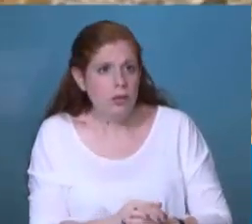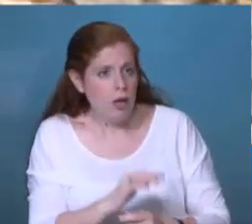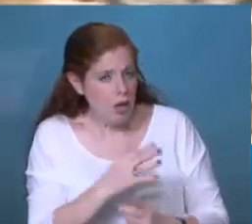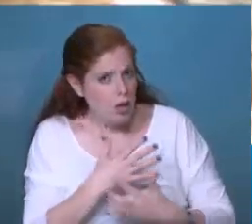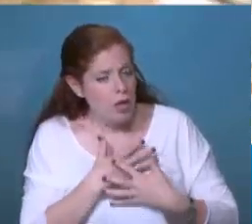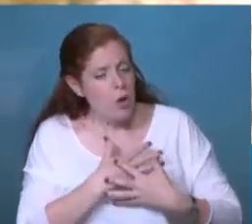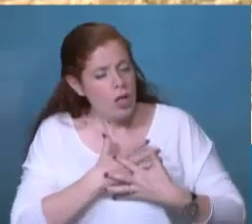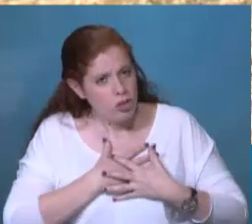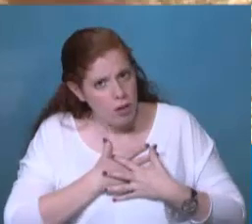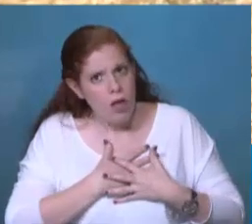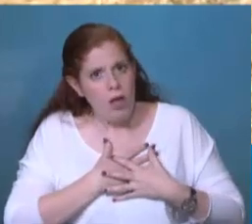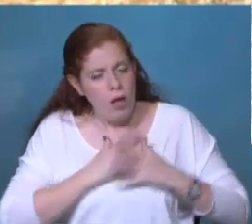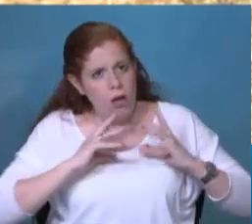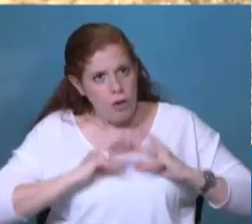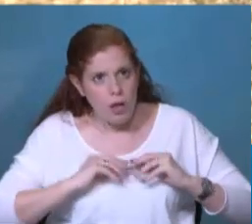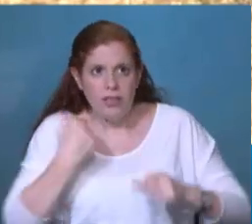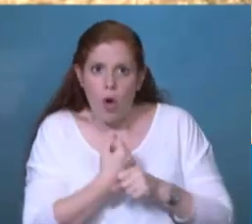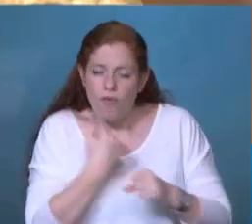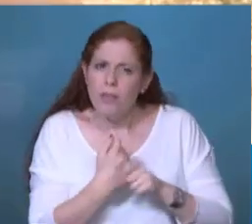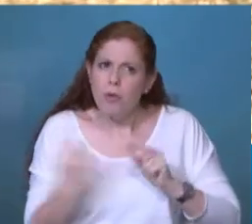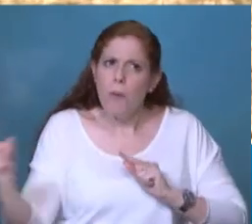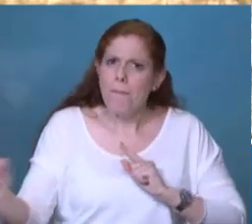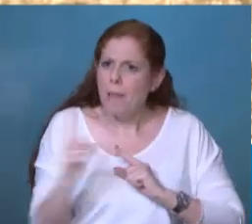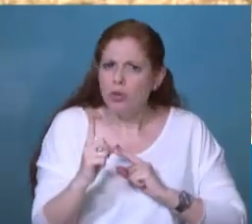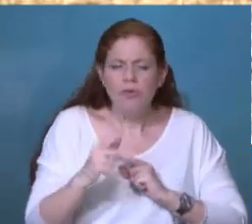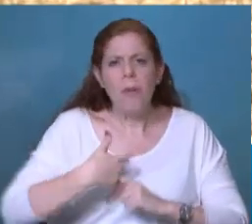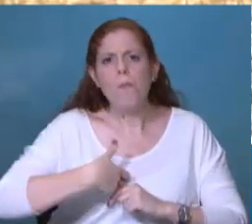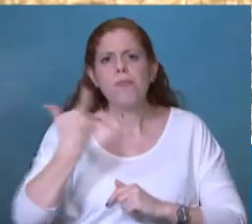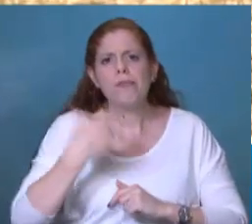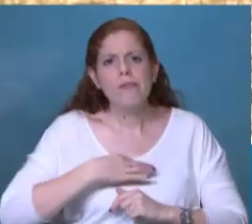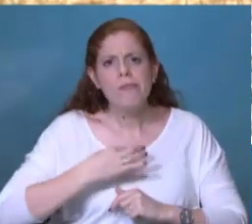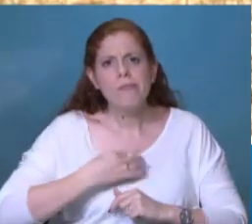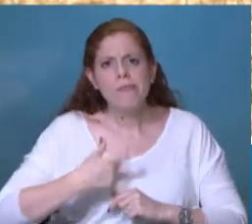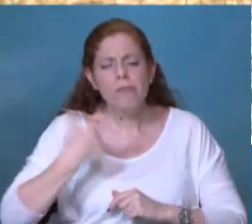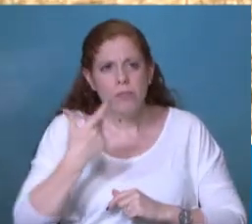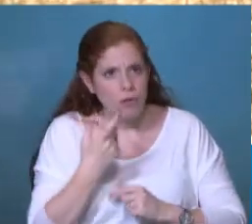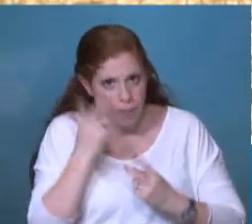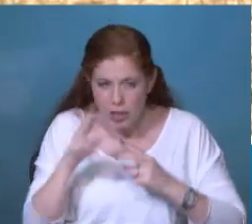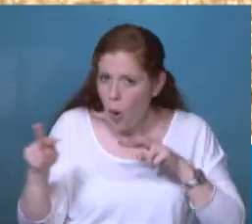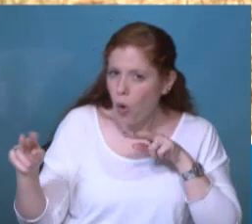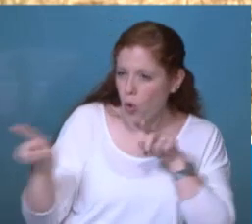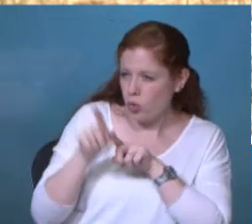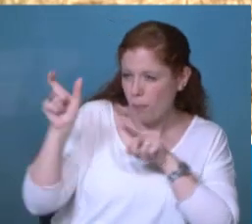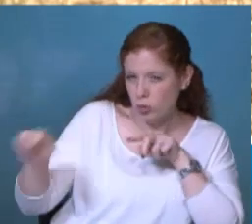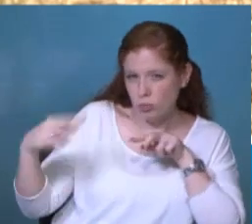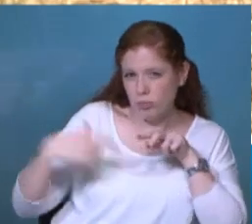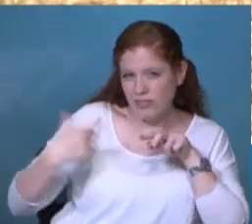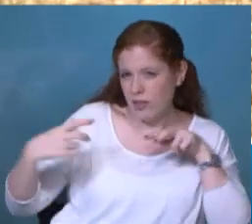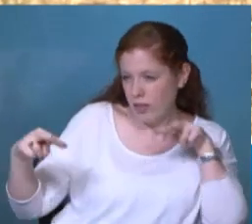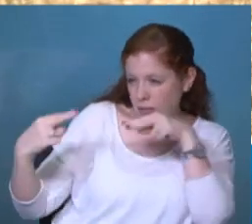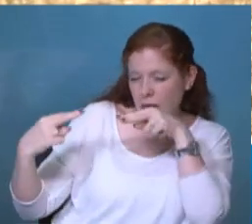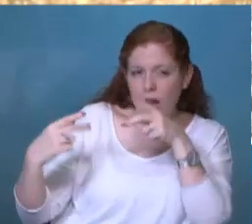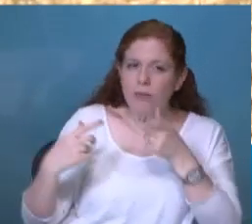נשימה ואתה עובד. פתאום בא איזה מישהו ופשוט מצפצף עליך. ואם היית יכול להביט לו בעיניים לאותו מישהו שמצפצף עליך, מה היית אומר לו? לא